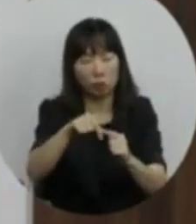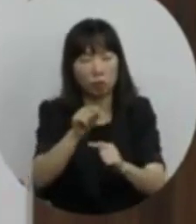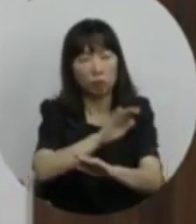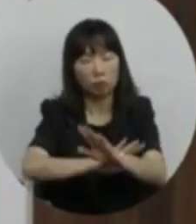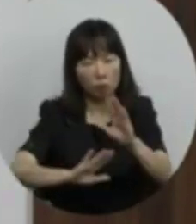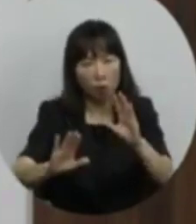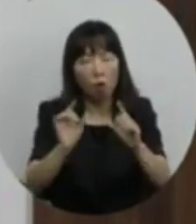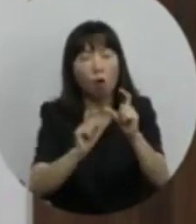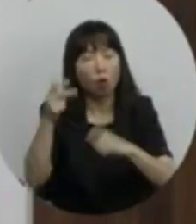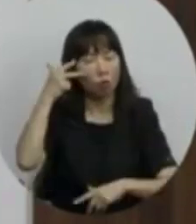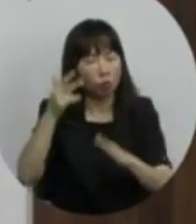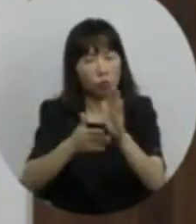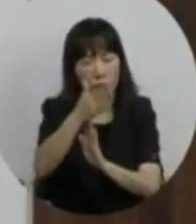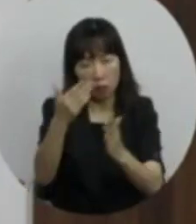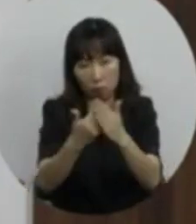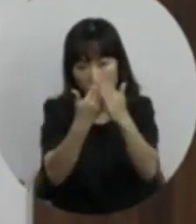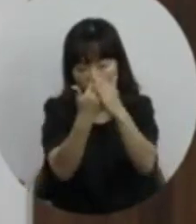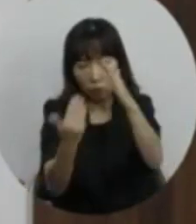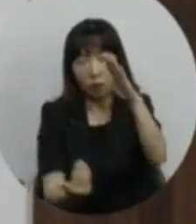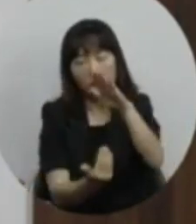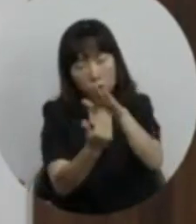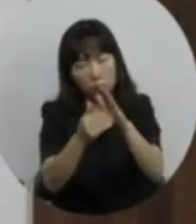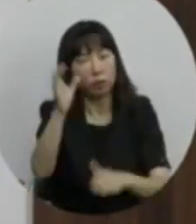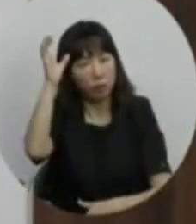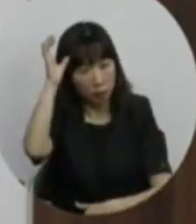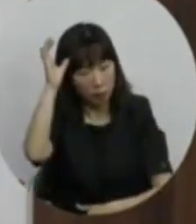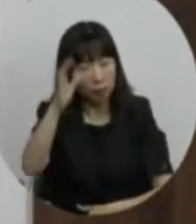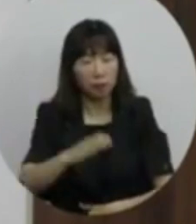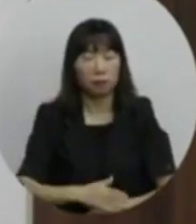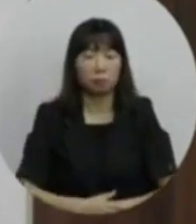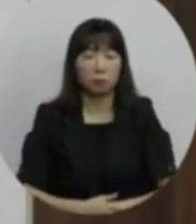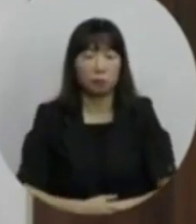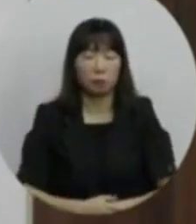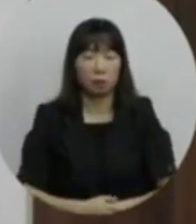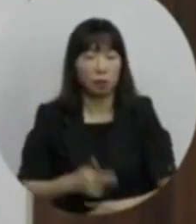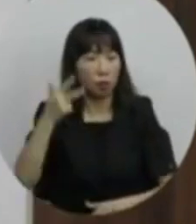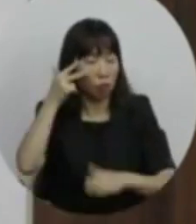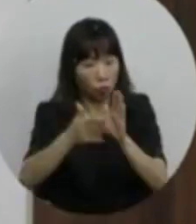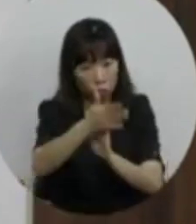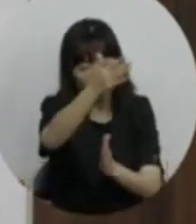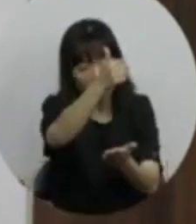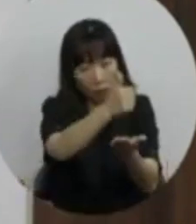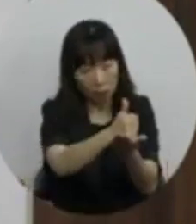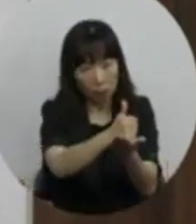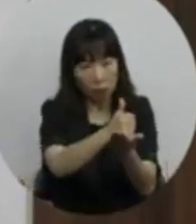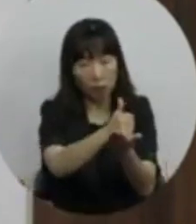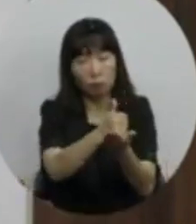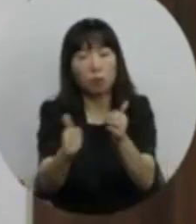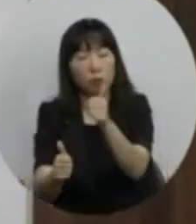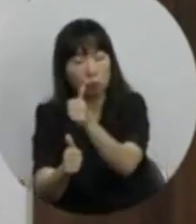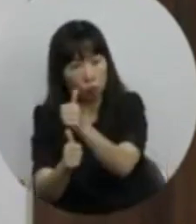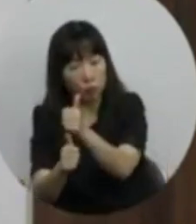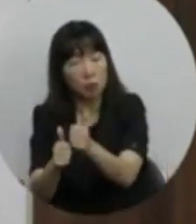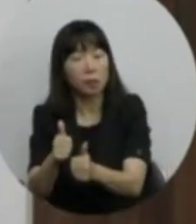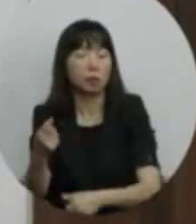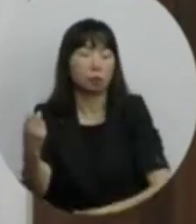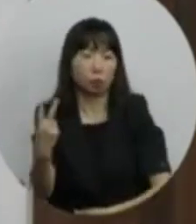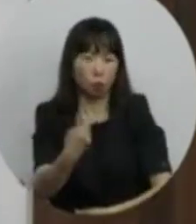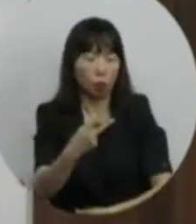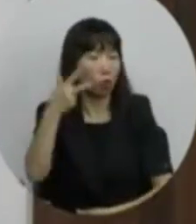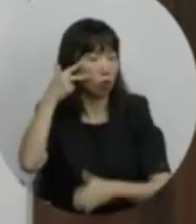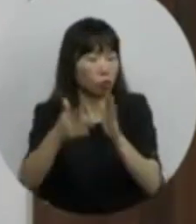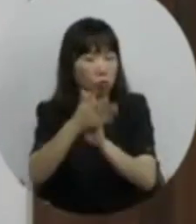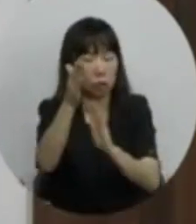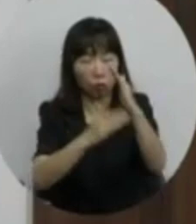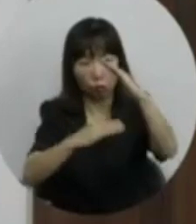여주시의 발전을 이룩할 수 있기를 기대하겠습니다. 이충우 시장님과 조정화 부시장님 그리고 여주시